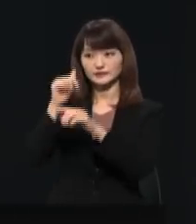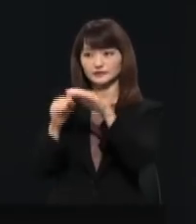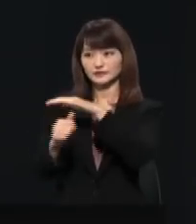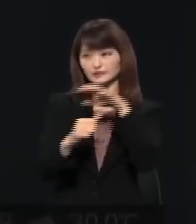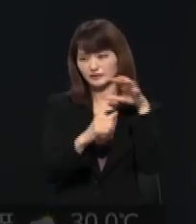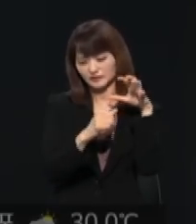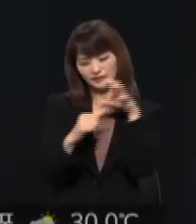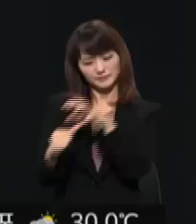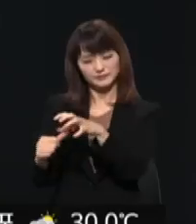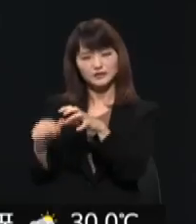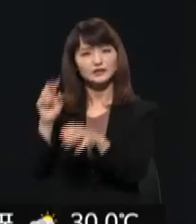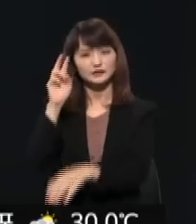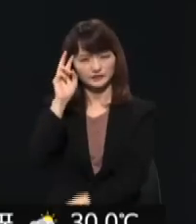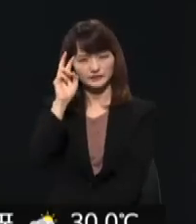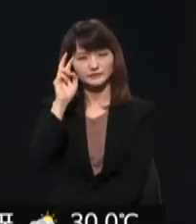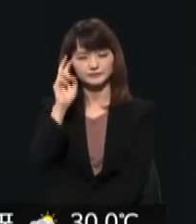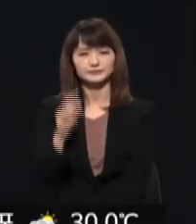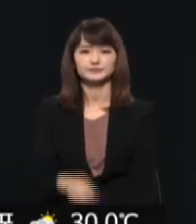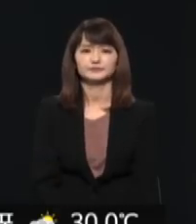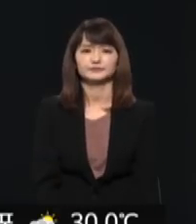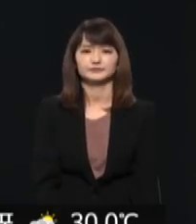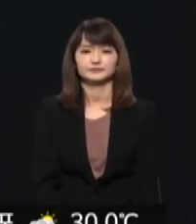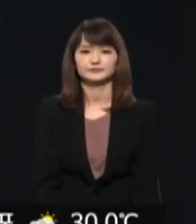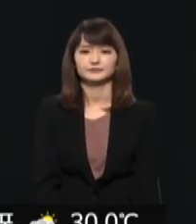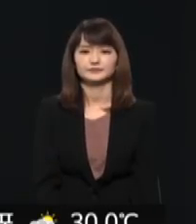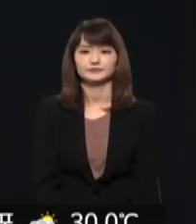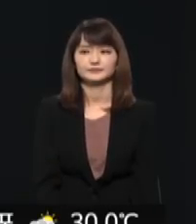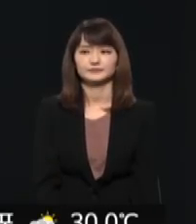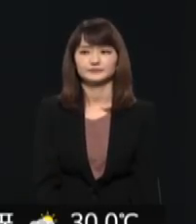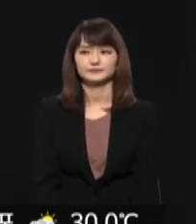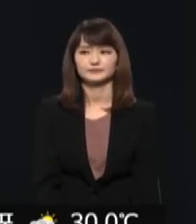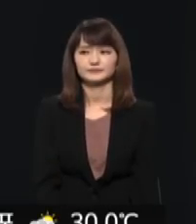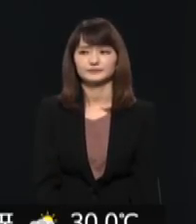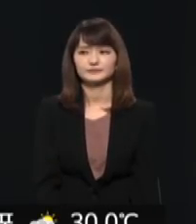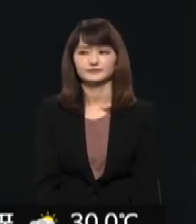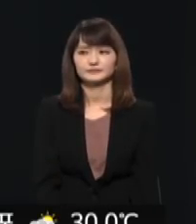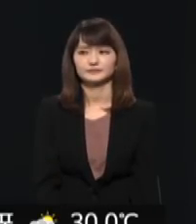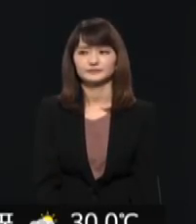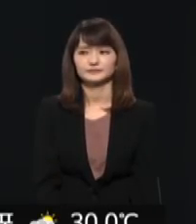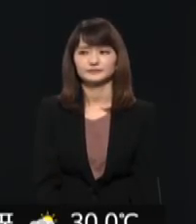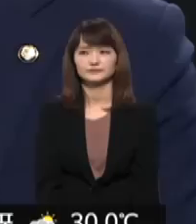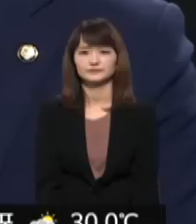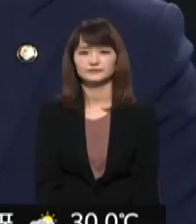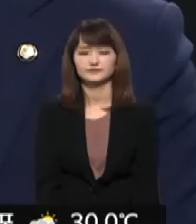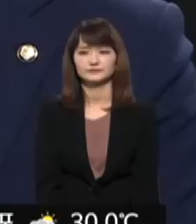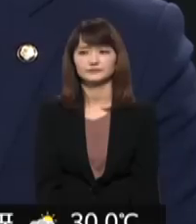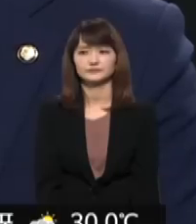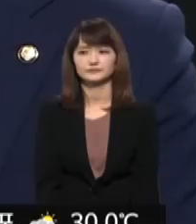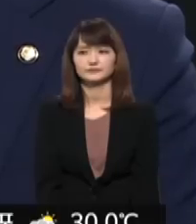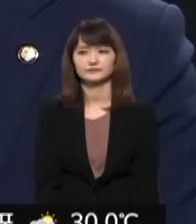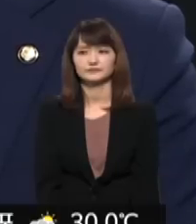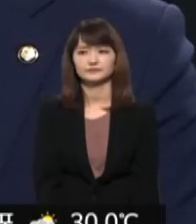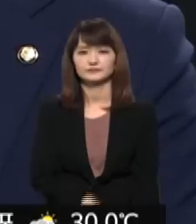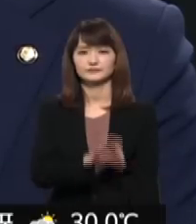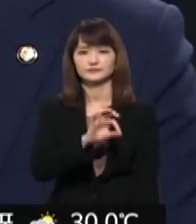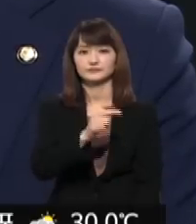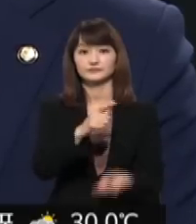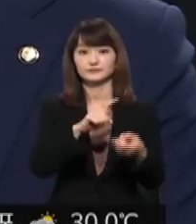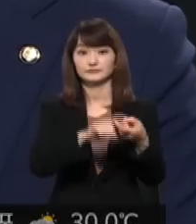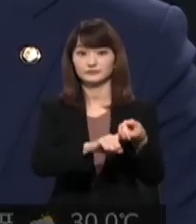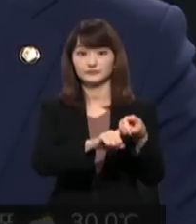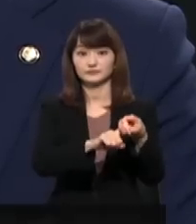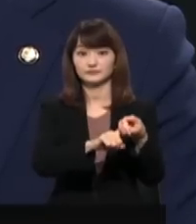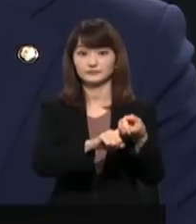보이진 않을까 저는 그렇게 조심스럽게 추적을 해봅니다 근데 그 이게 이제 이른바 유니크한들 사이에서 그리고